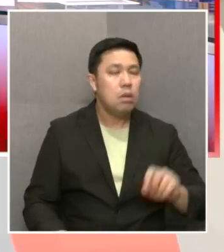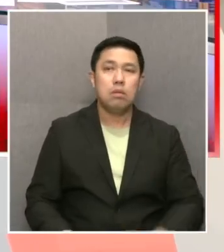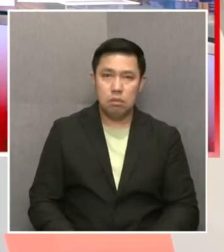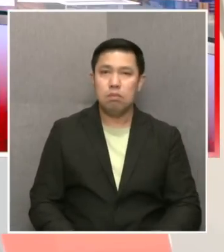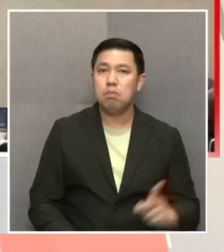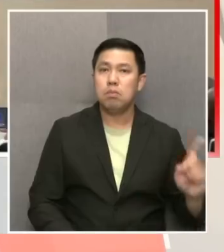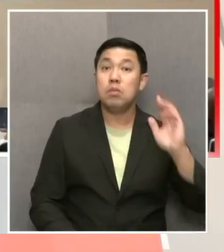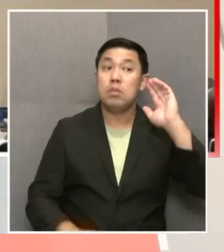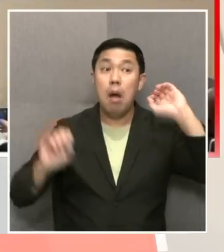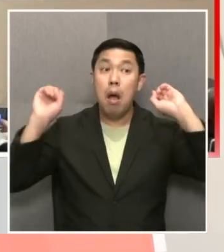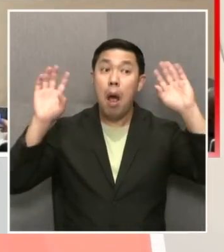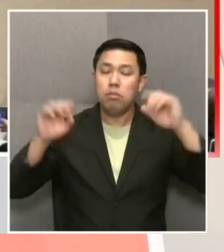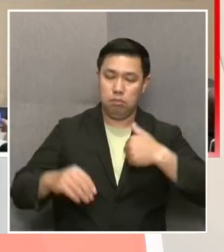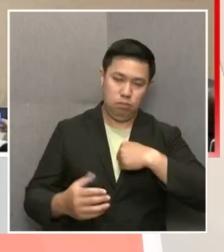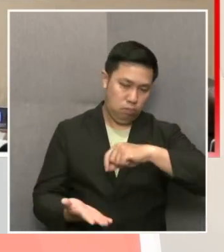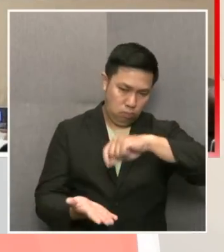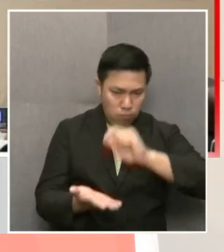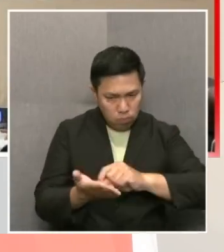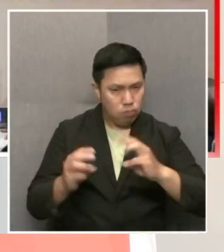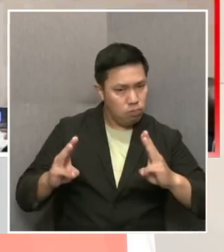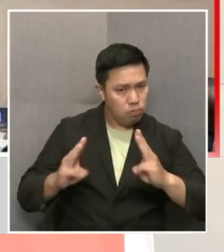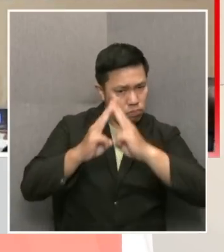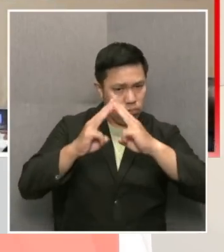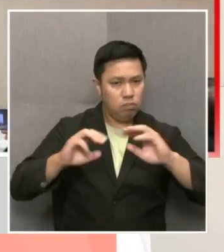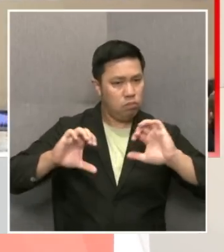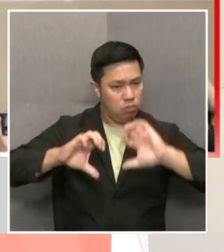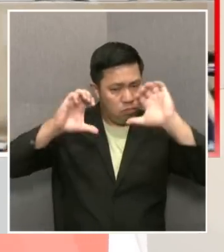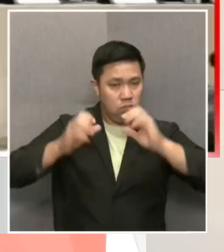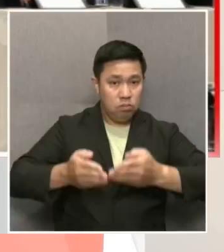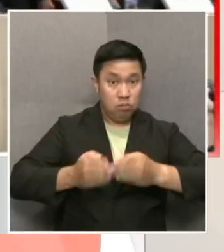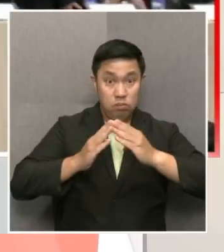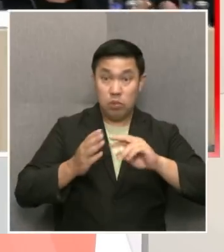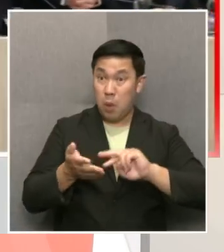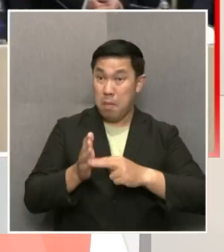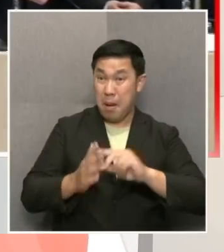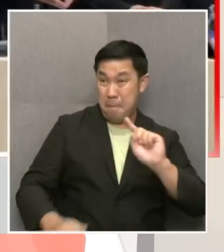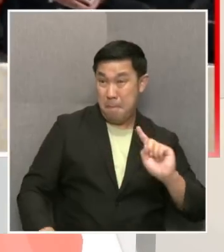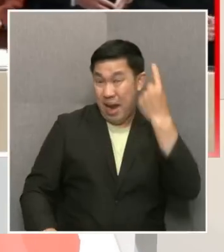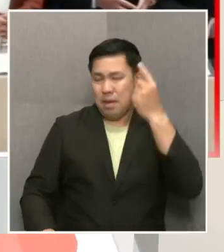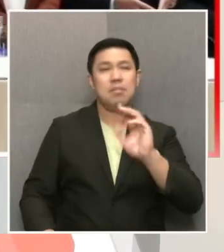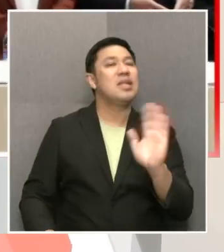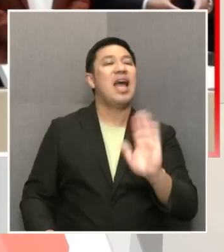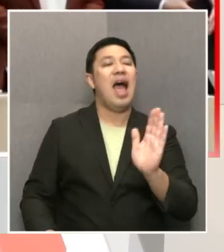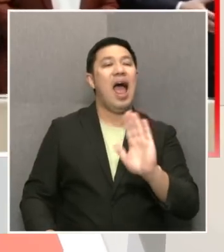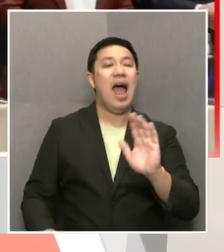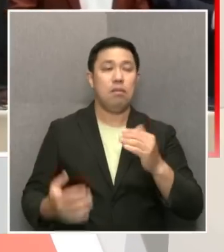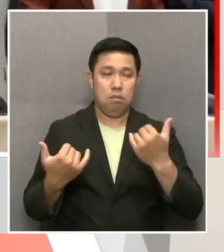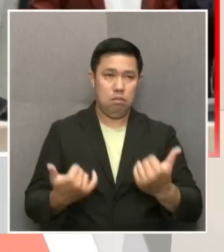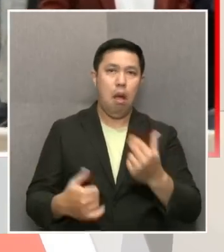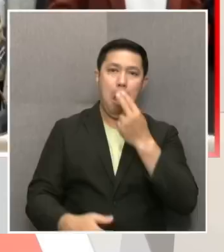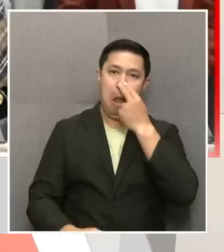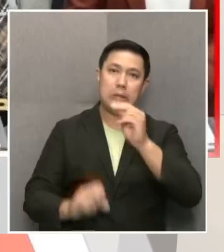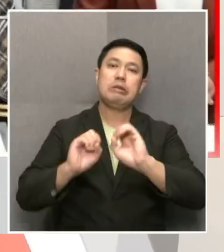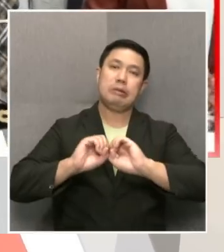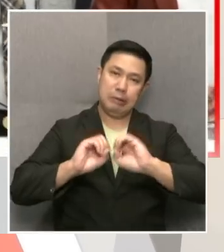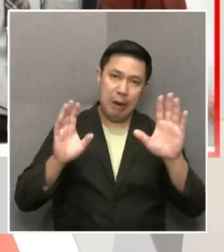หรือให้สัตยาบันทางการเมืองเพื่อจัดตั้งรัฐบาลก็ไม่ใช่เรื่องใหม่นักนะครับเพียงแต่ว่าการทำให้เป็นระบบม